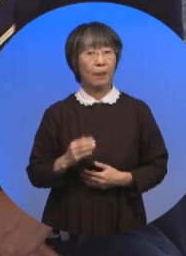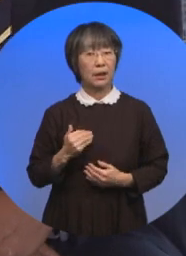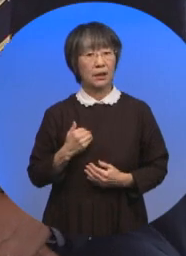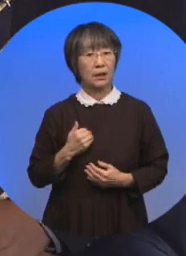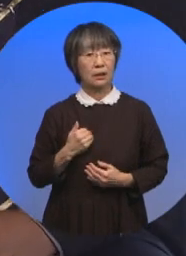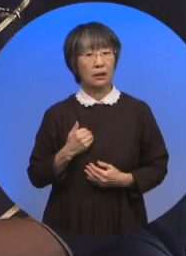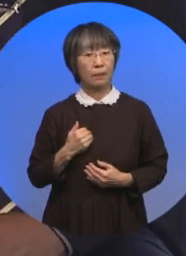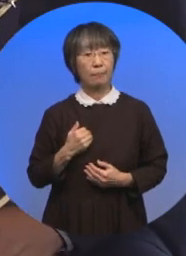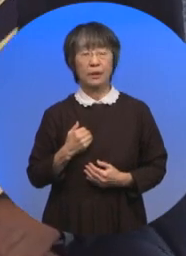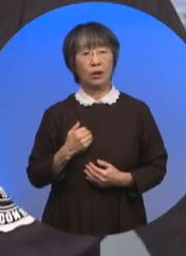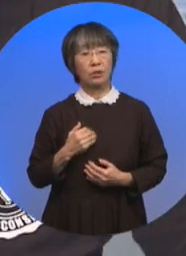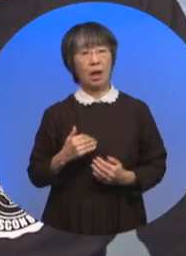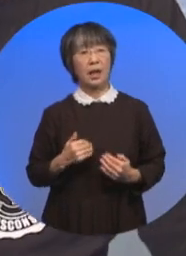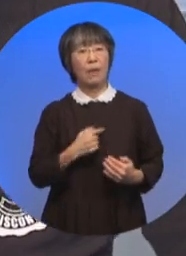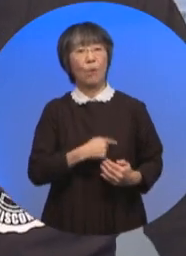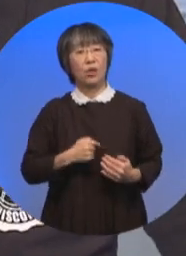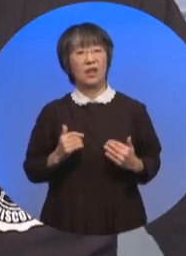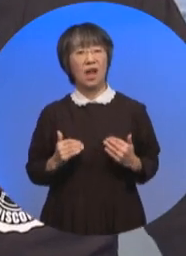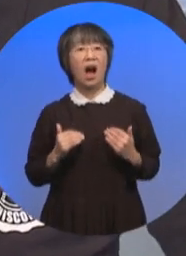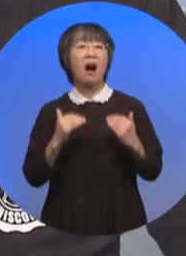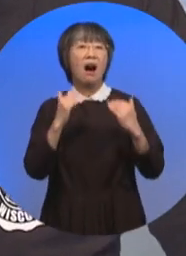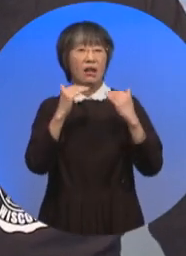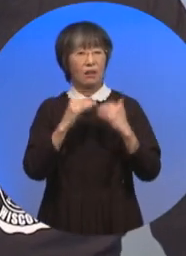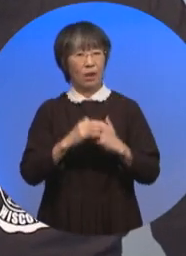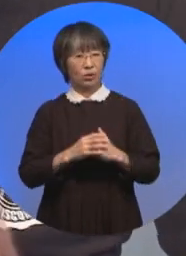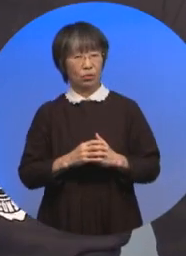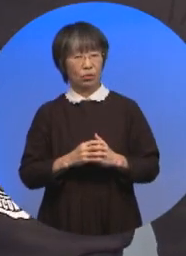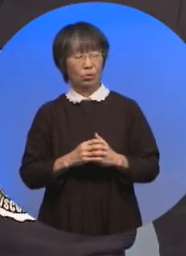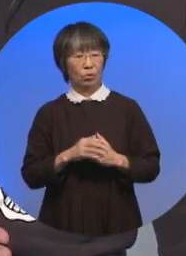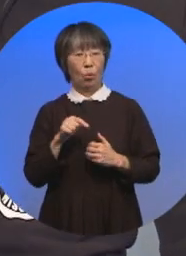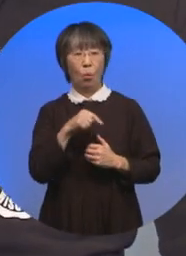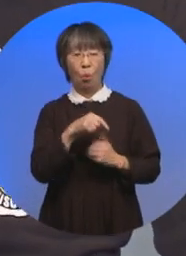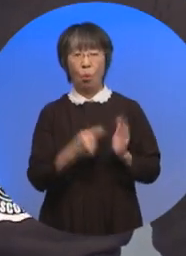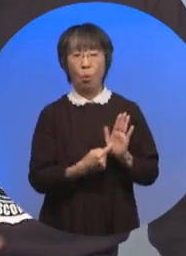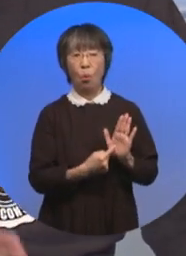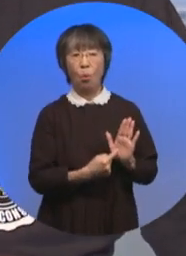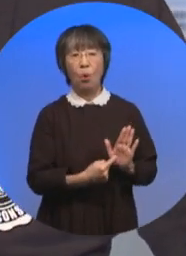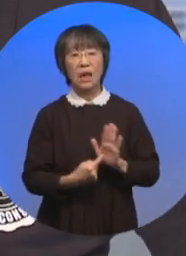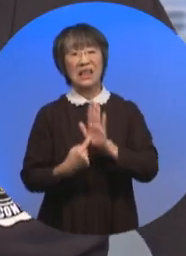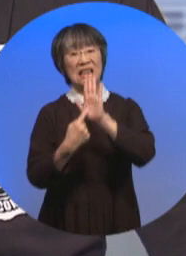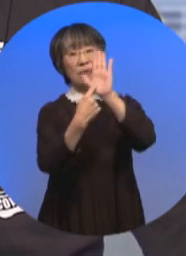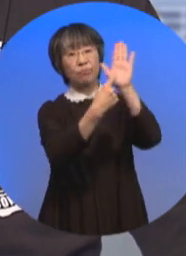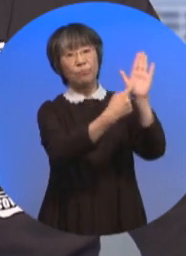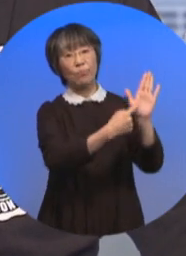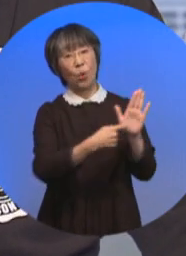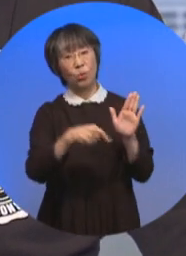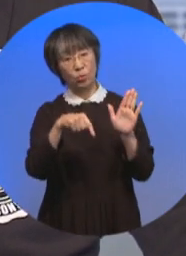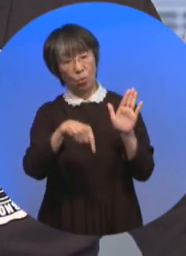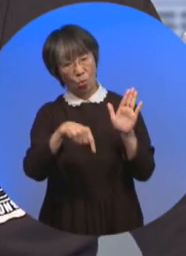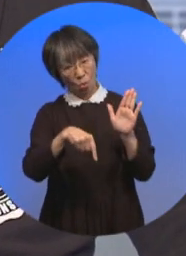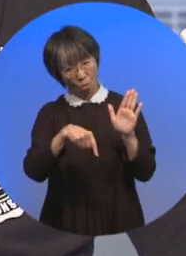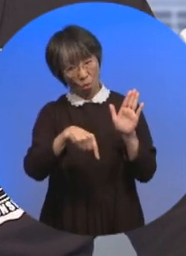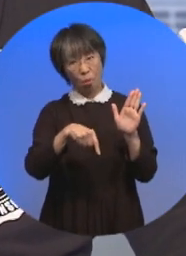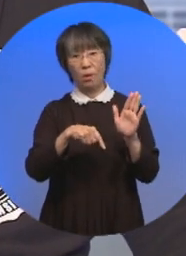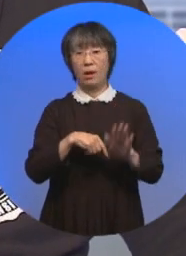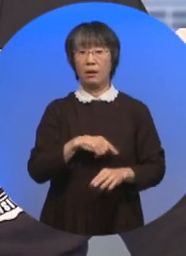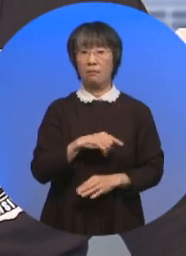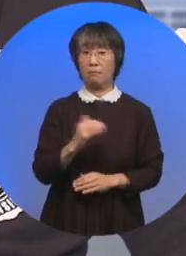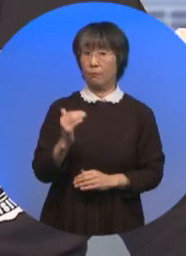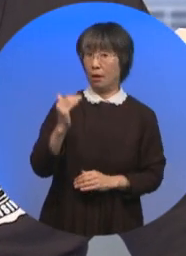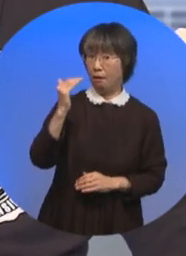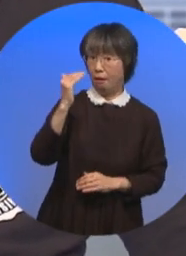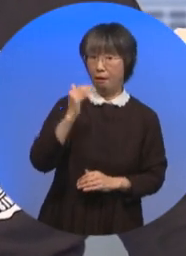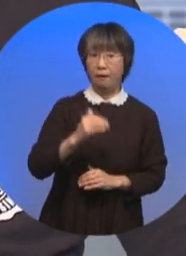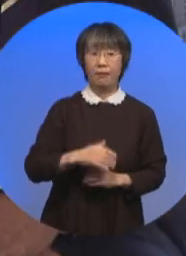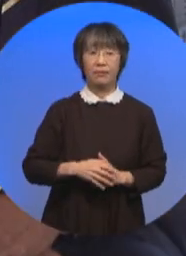いのにこれ。 いや、これはめちゃくちゃテンション上がります。メロードスイ マ ー ね。 シンボルで、ね、ここに来るのが一番高いです